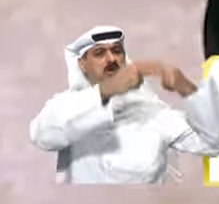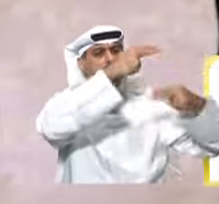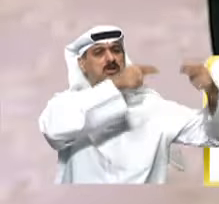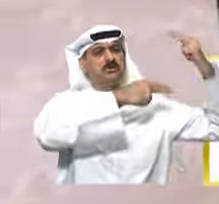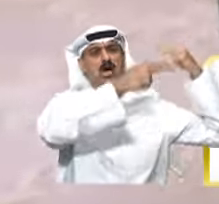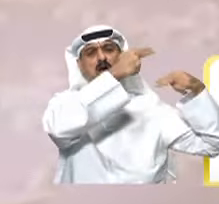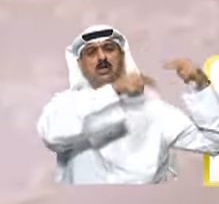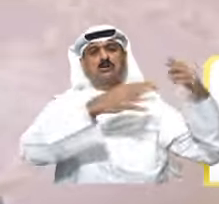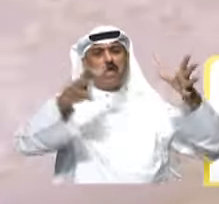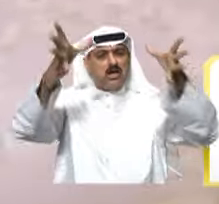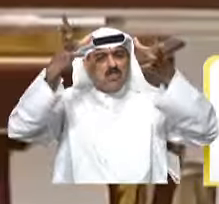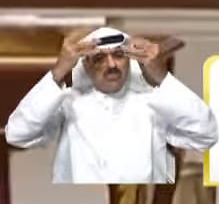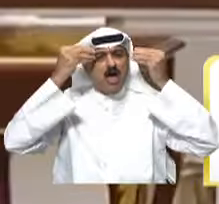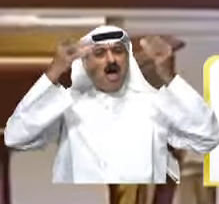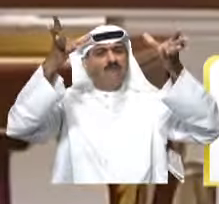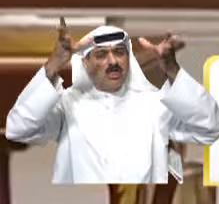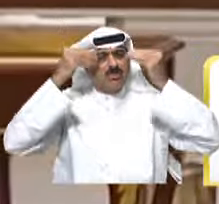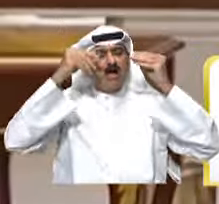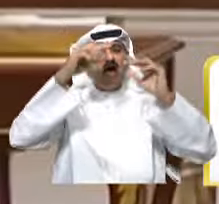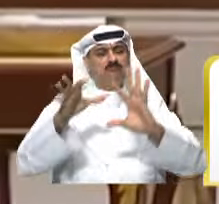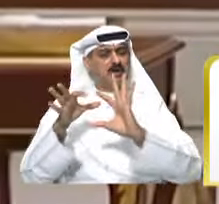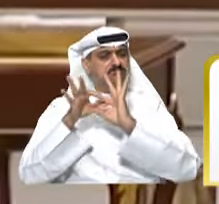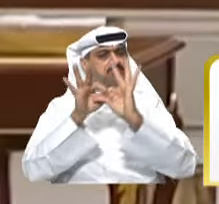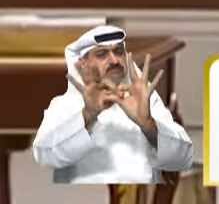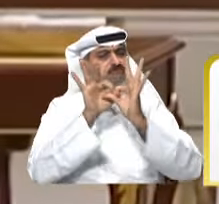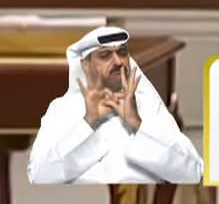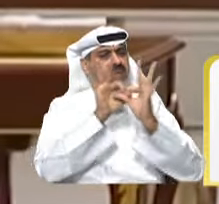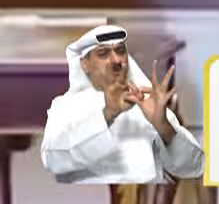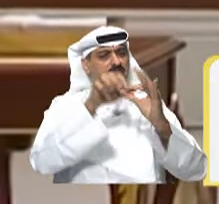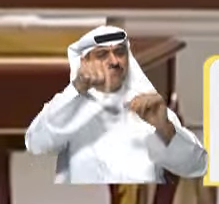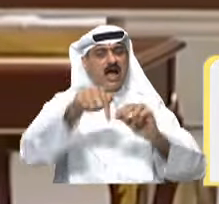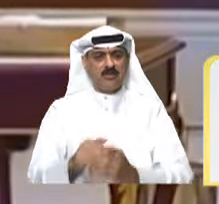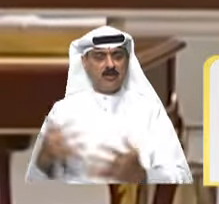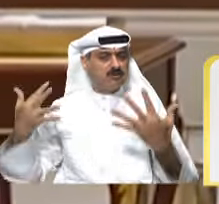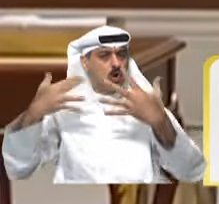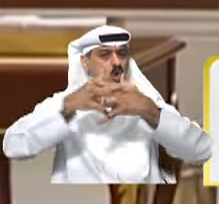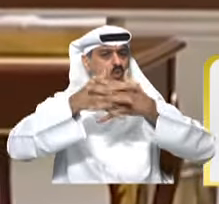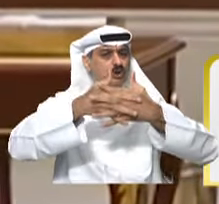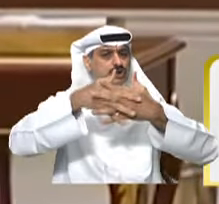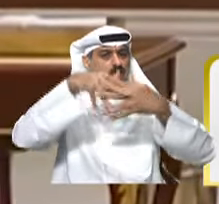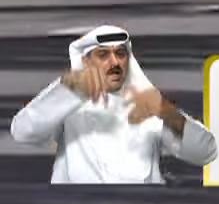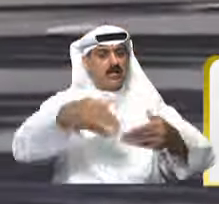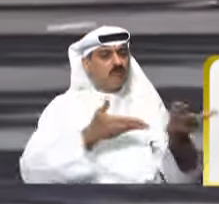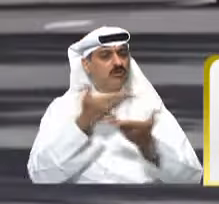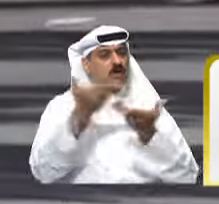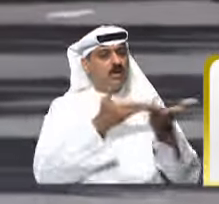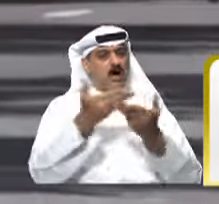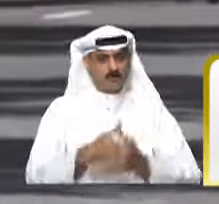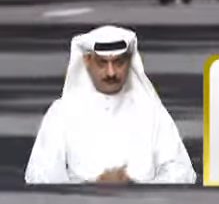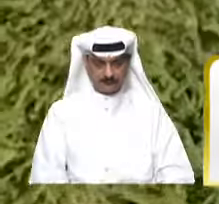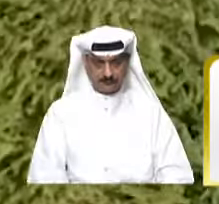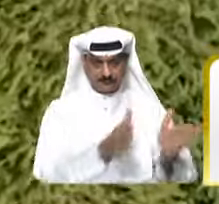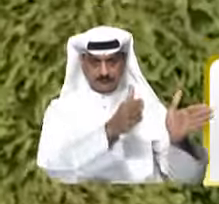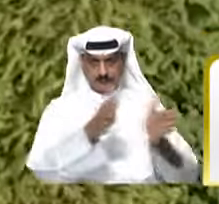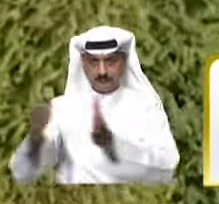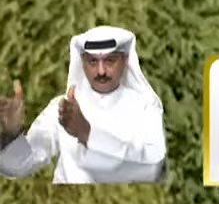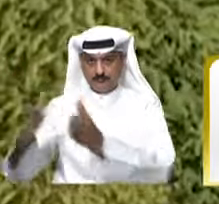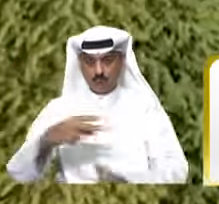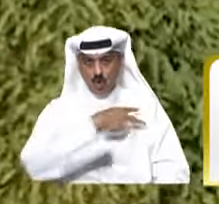والثقافية والجغرافية، جوامع مشتركة وضعت هذه العلاقة في أحسن حالاتها. على المستوى الرسمي